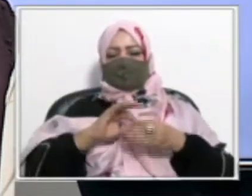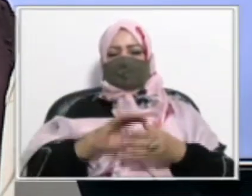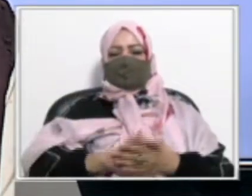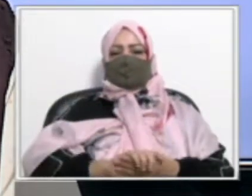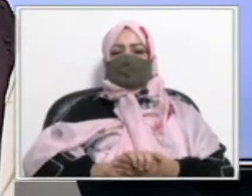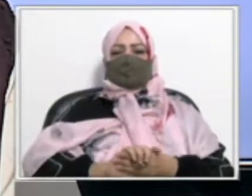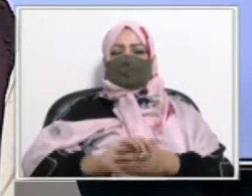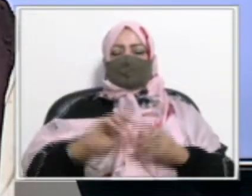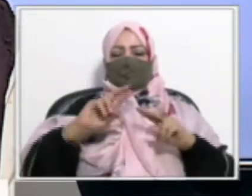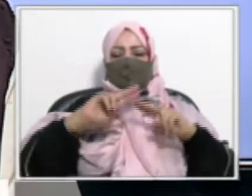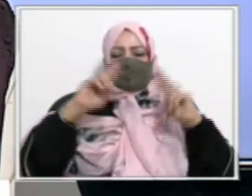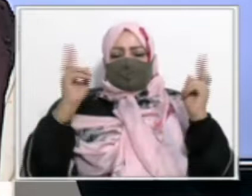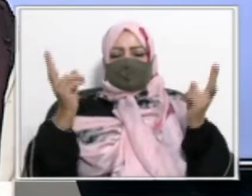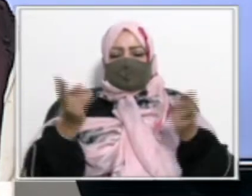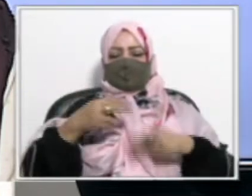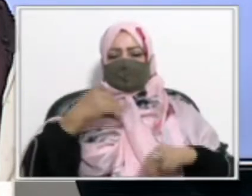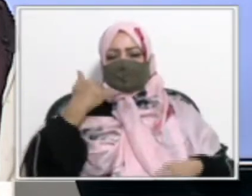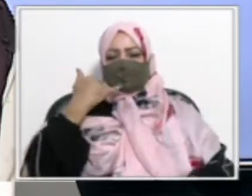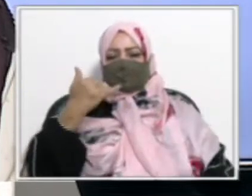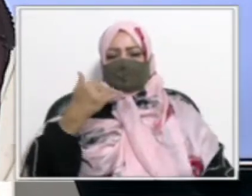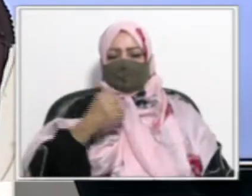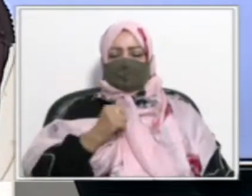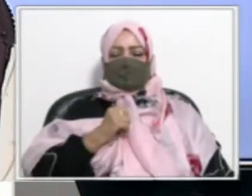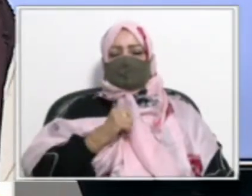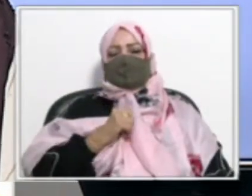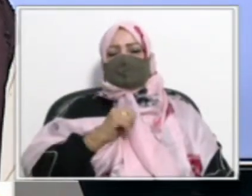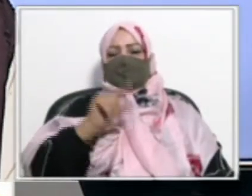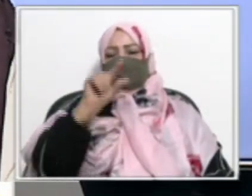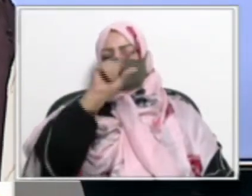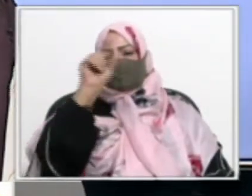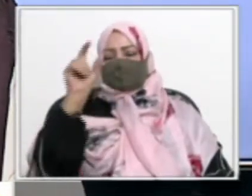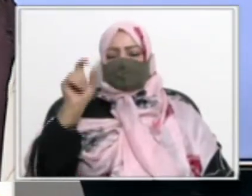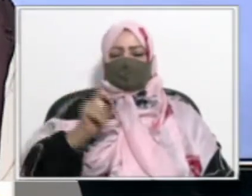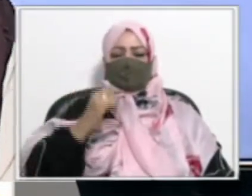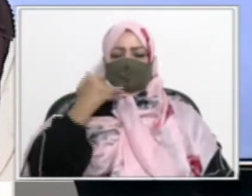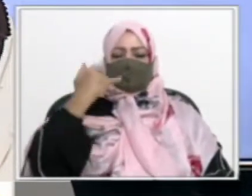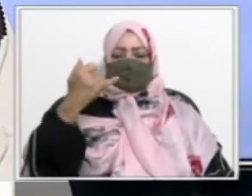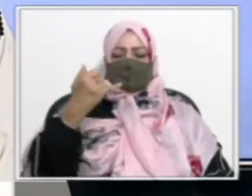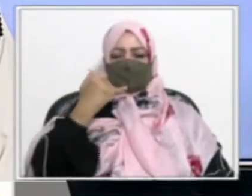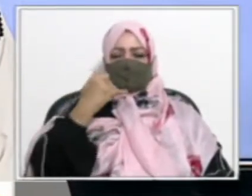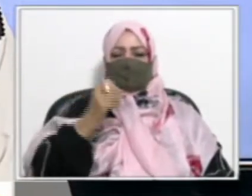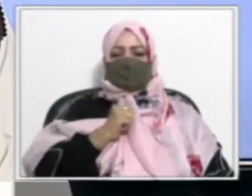المشاهدون لما في هذه الحلقة المباركة.